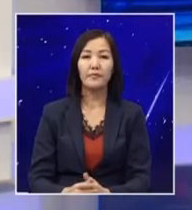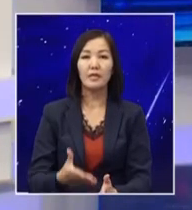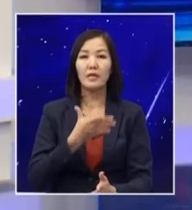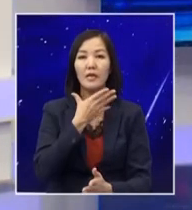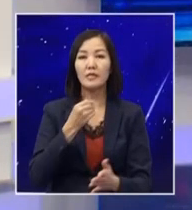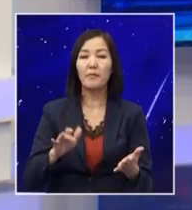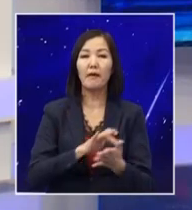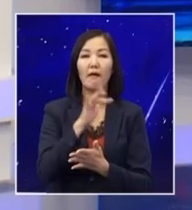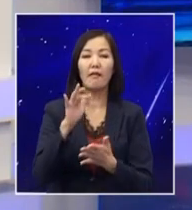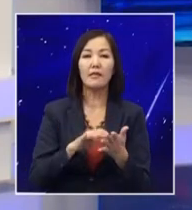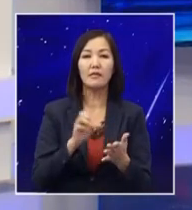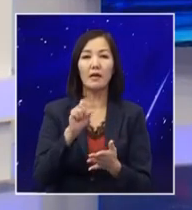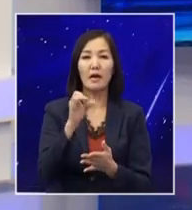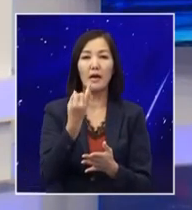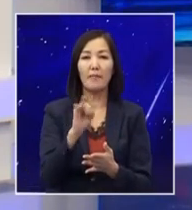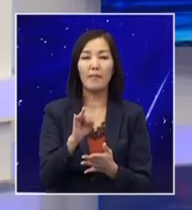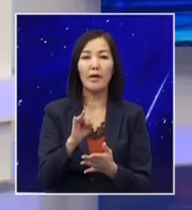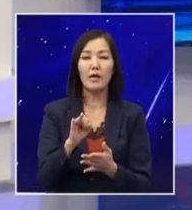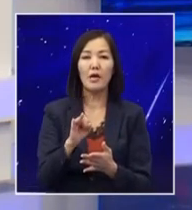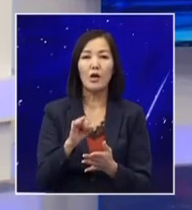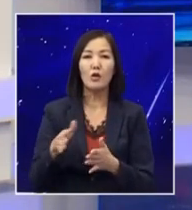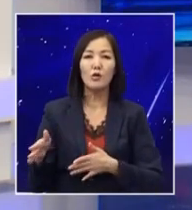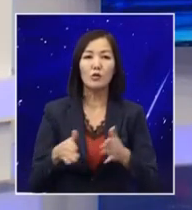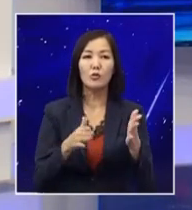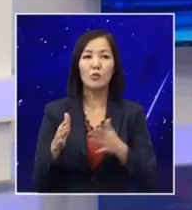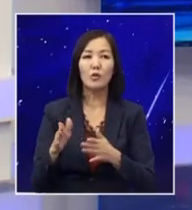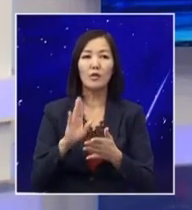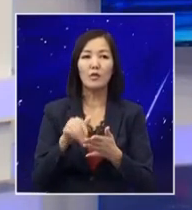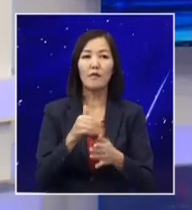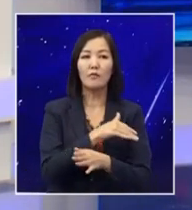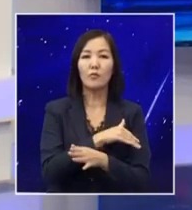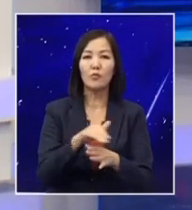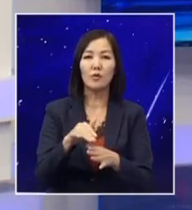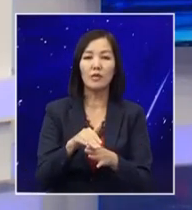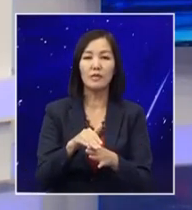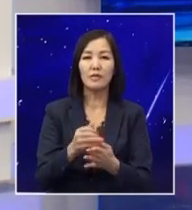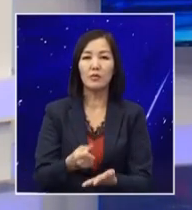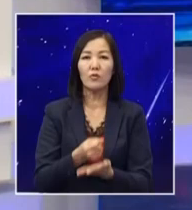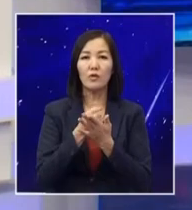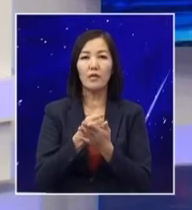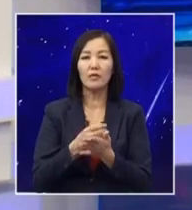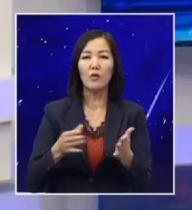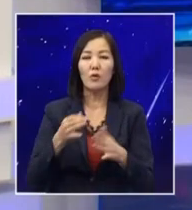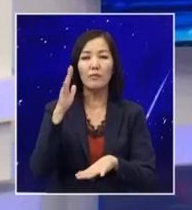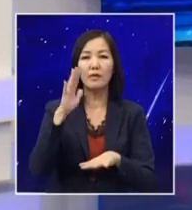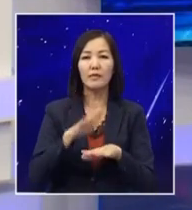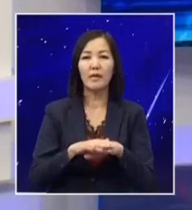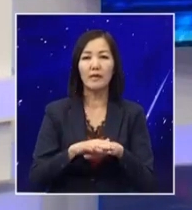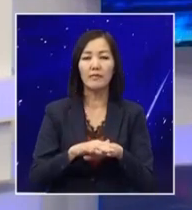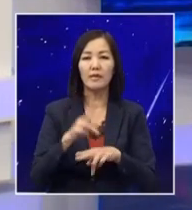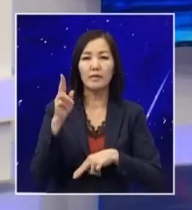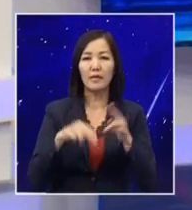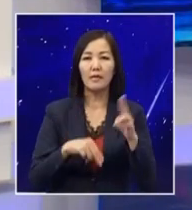Семей қаласындағы Абай жолы аллеясының құрылысы аяқталып қалды. Алматы облысы әкімдігінің қолдауымен салынып жатқан саябақтағы